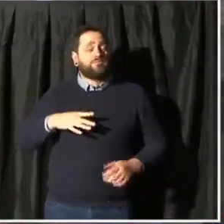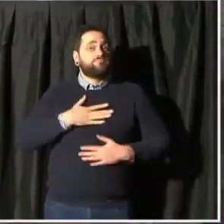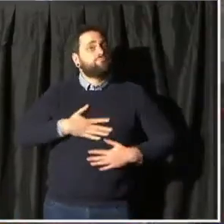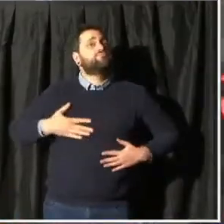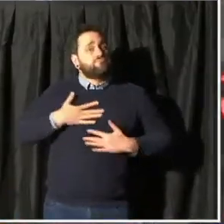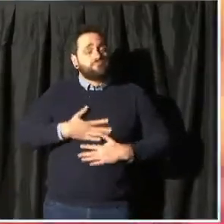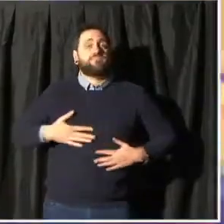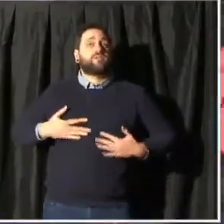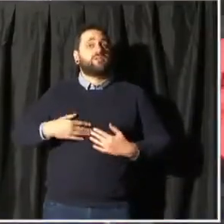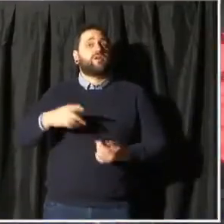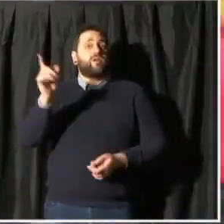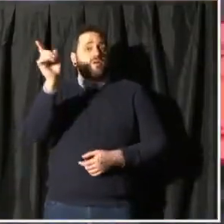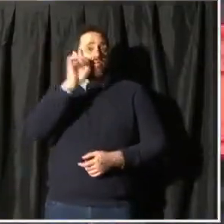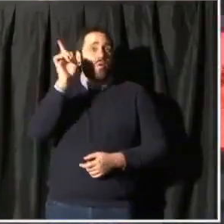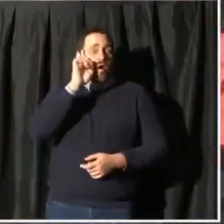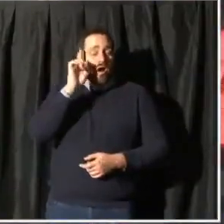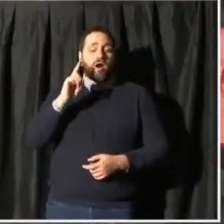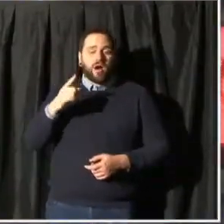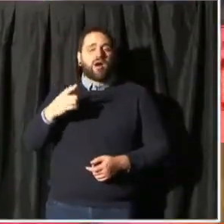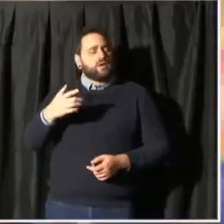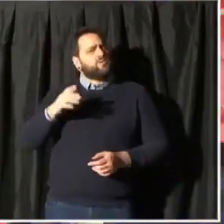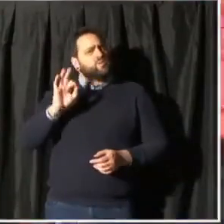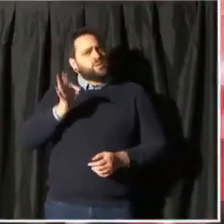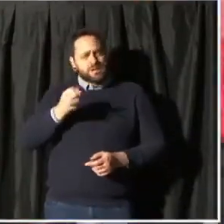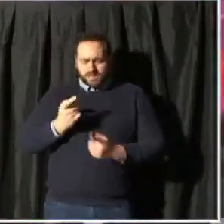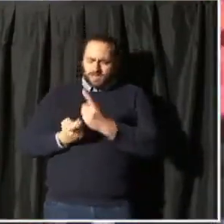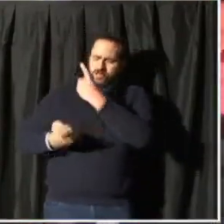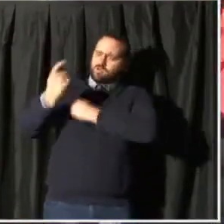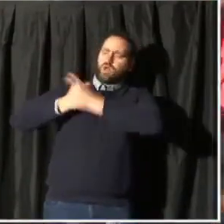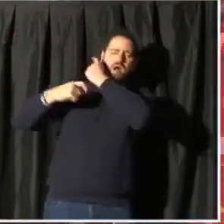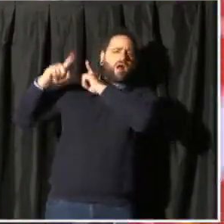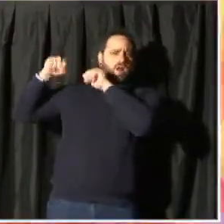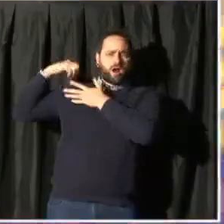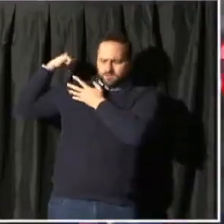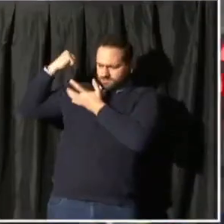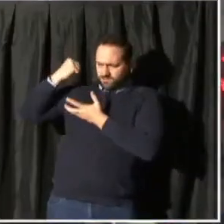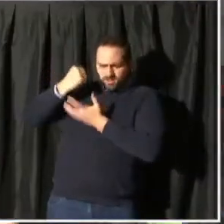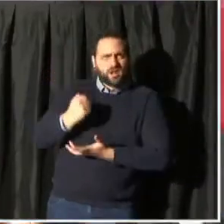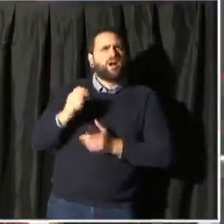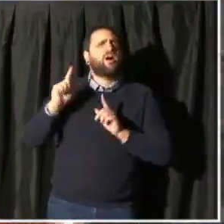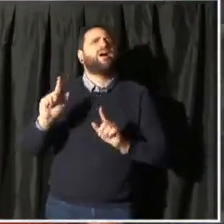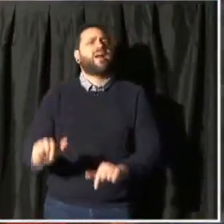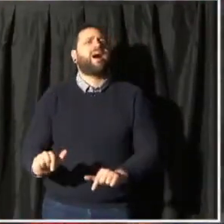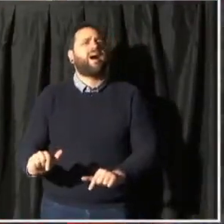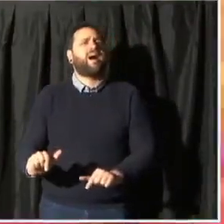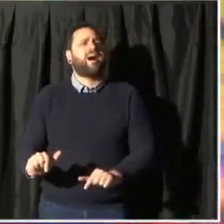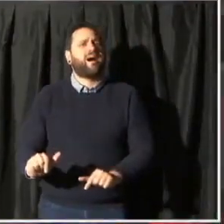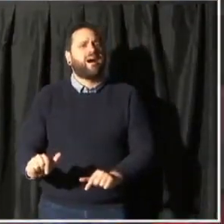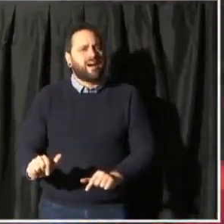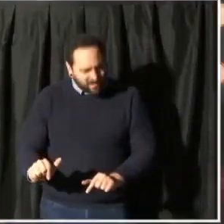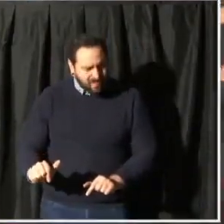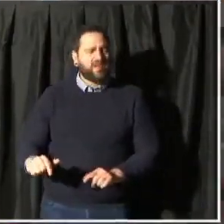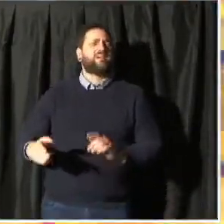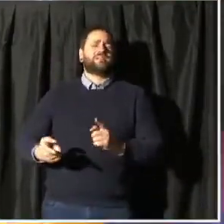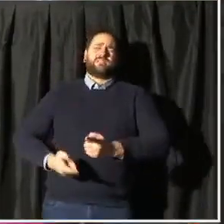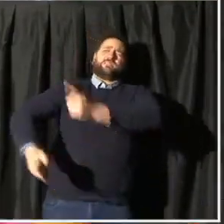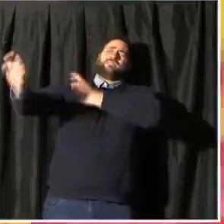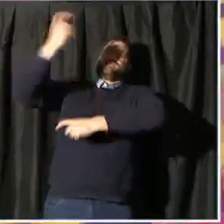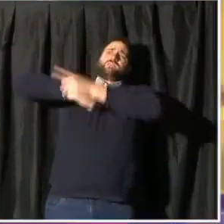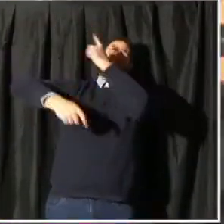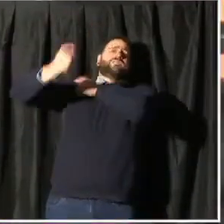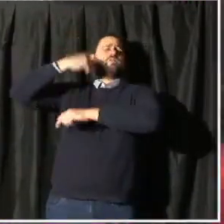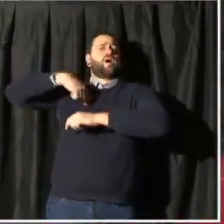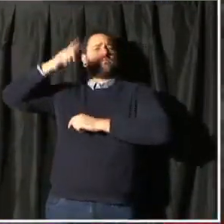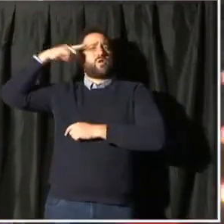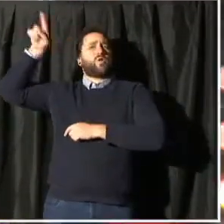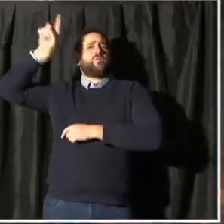parce qu'elle sait d'où elle vient parce qu'elle sait ce qu'elle doit à l'idéologie des lumières parce qu'elle sait